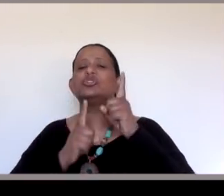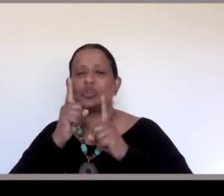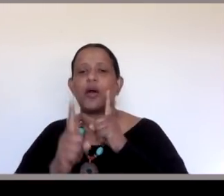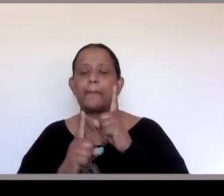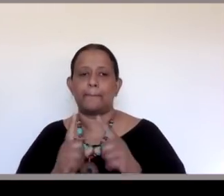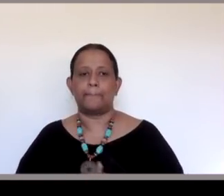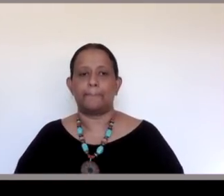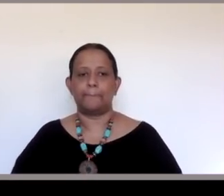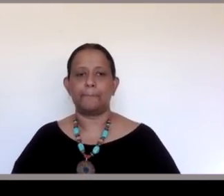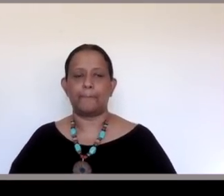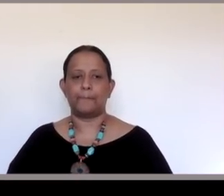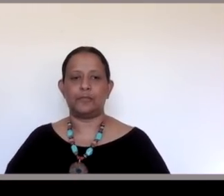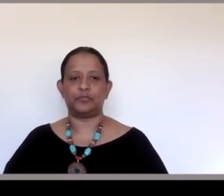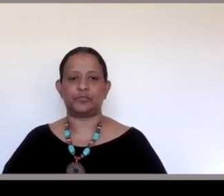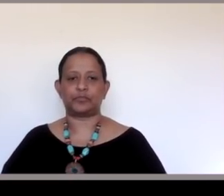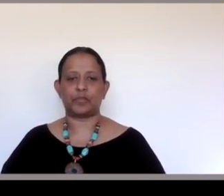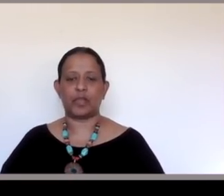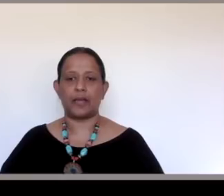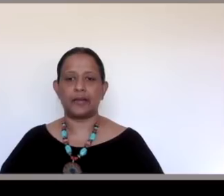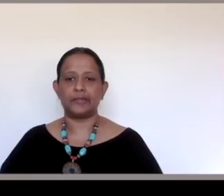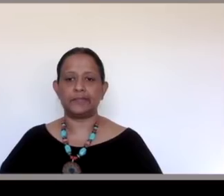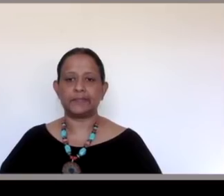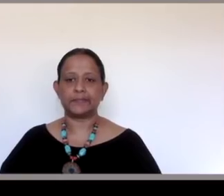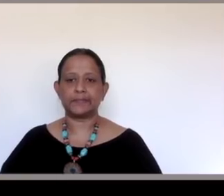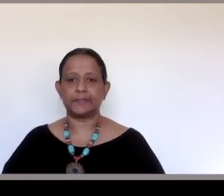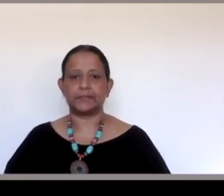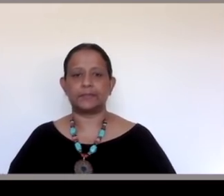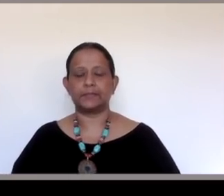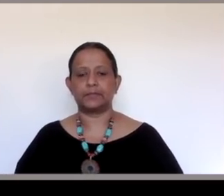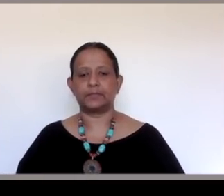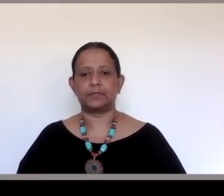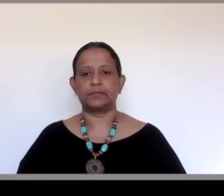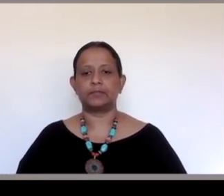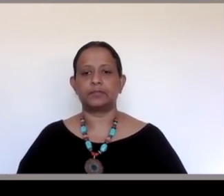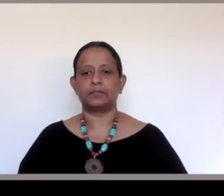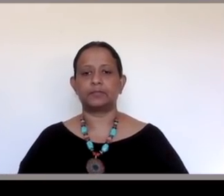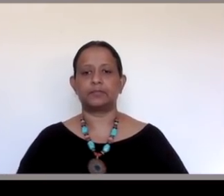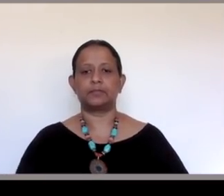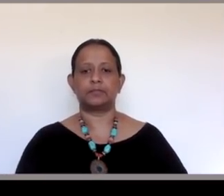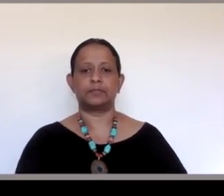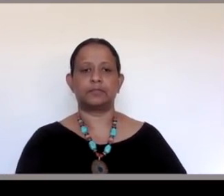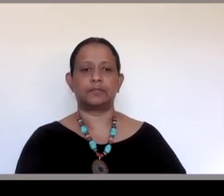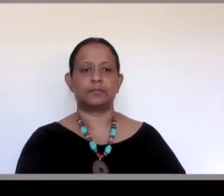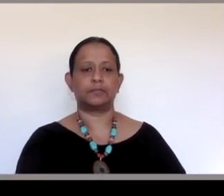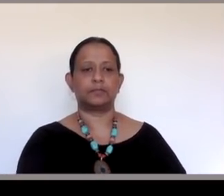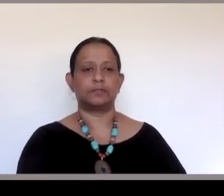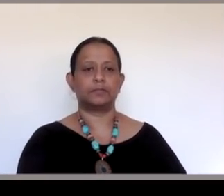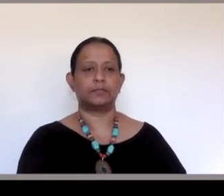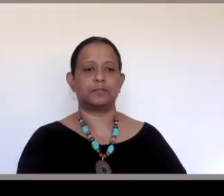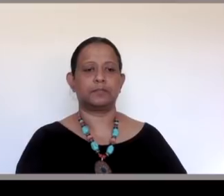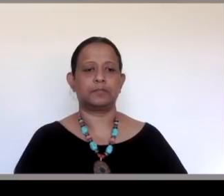பாஷாவின் ஆசிர்வாதயத் நத்தங் ஆசிர்வாதயக் ஆசிர்வாத லத் கியன்னே